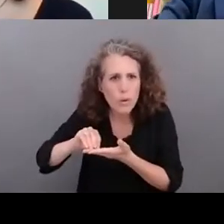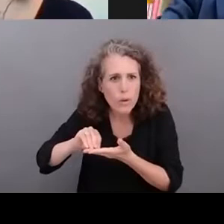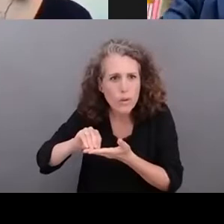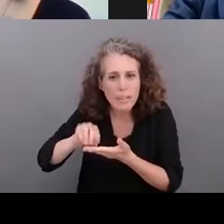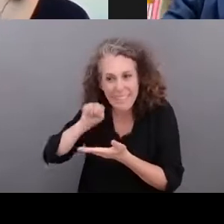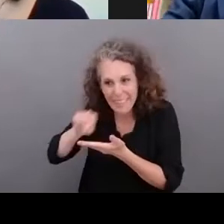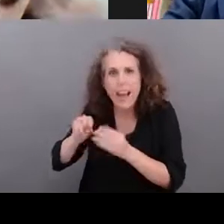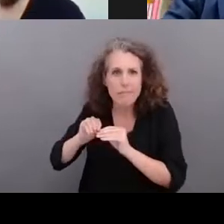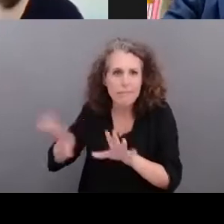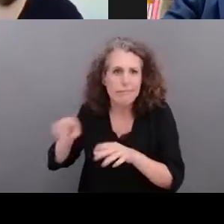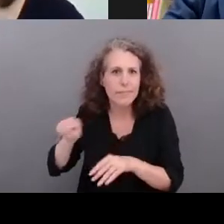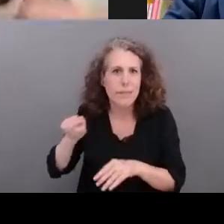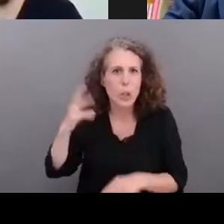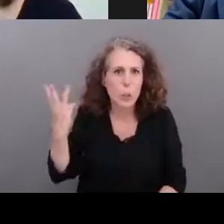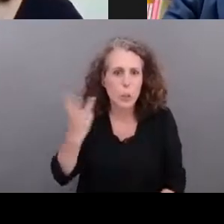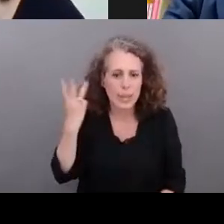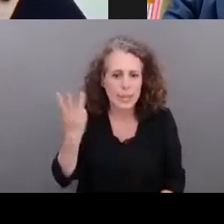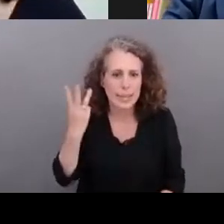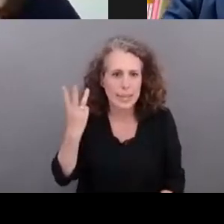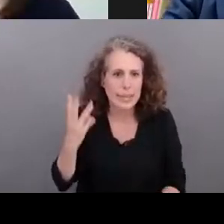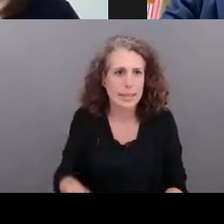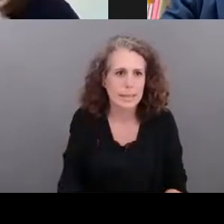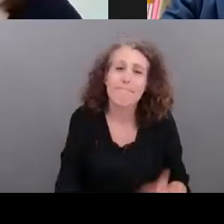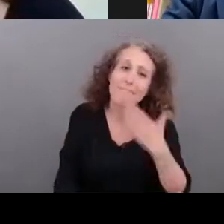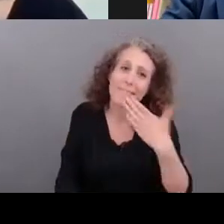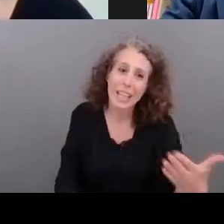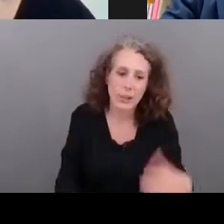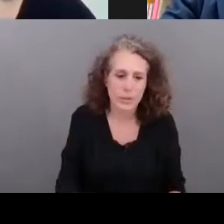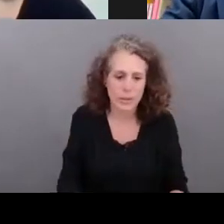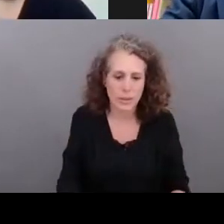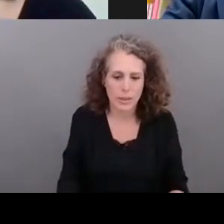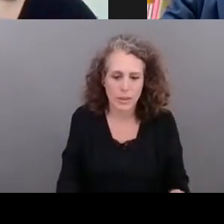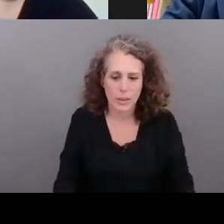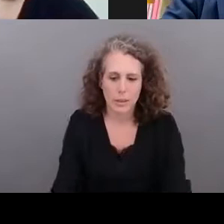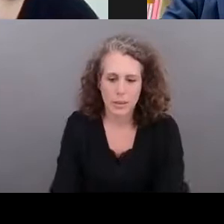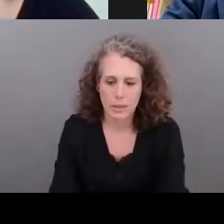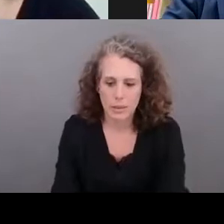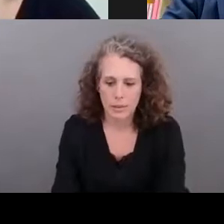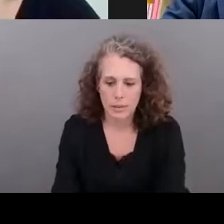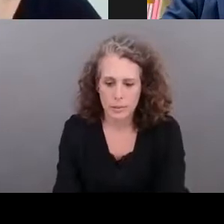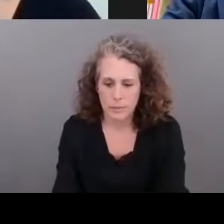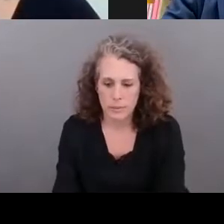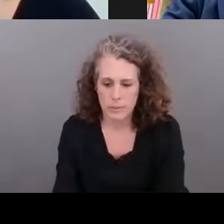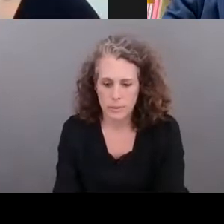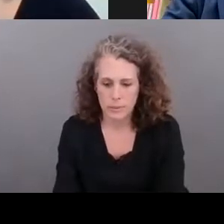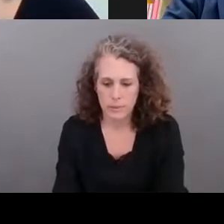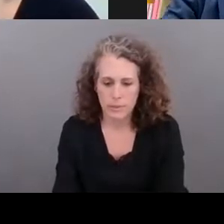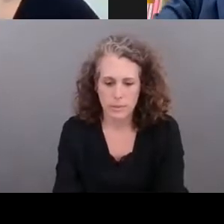rapport sera publié, je l'ai dit, mercredi. Je vous remercie de votre attention.